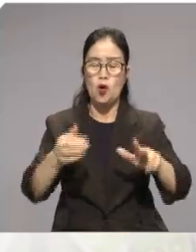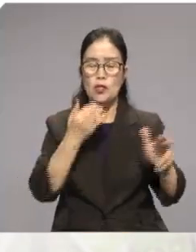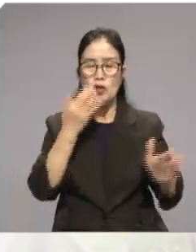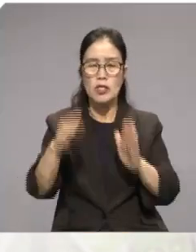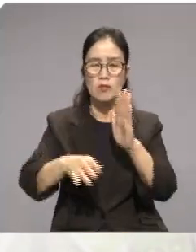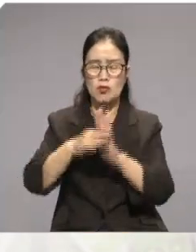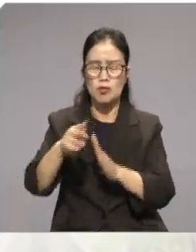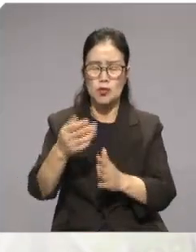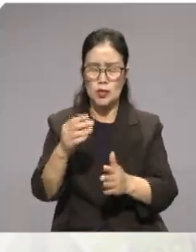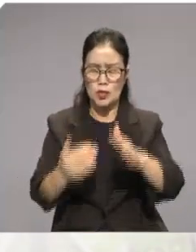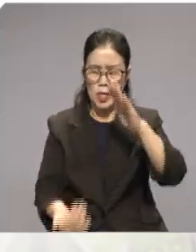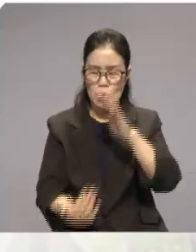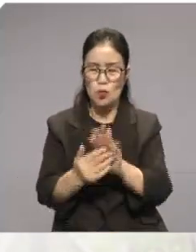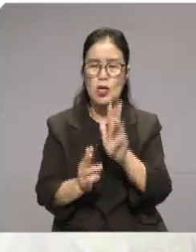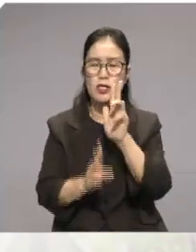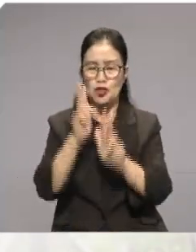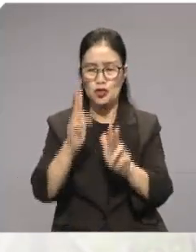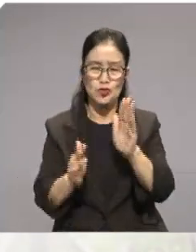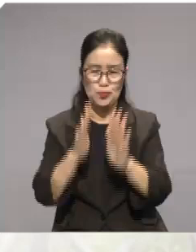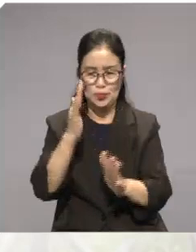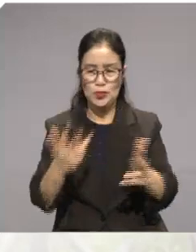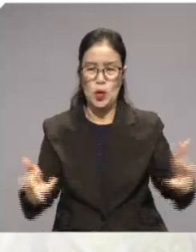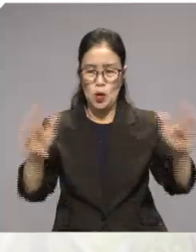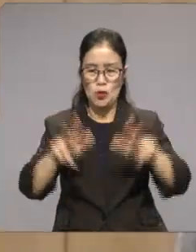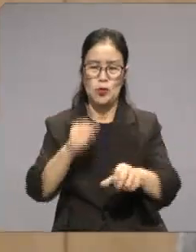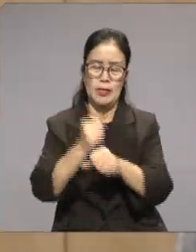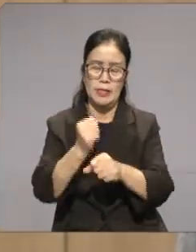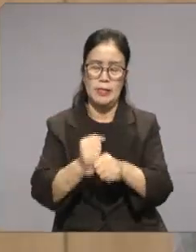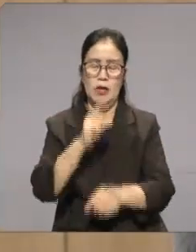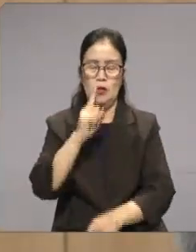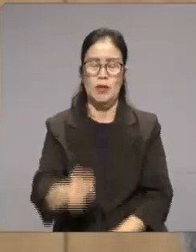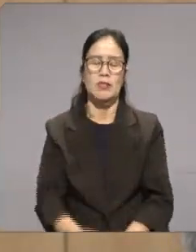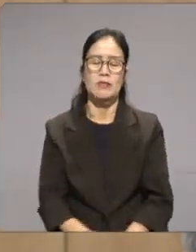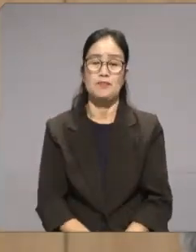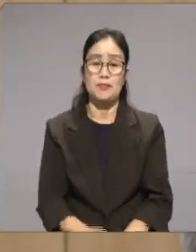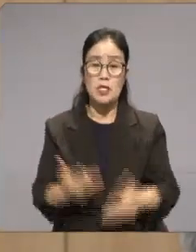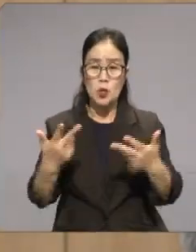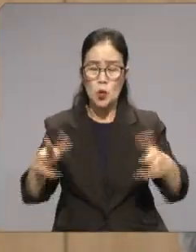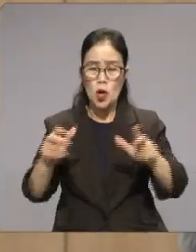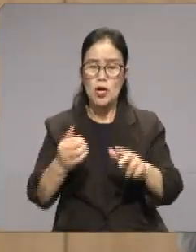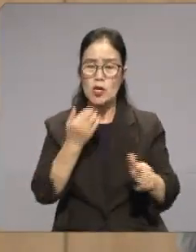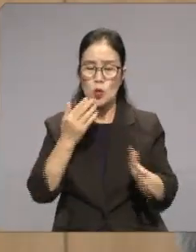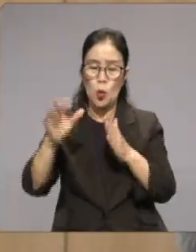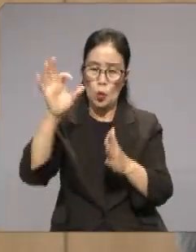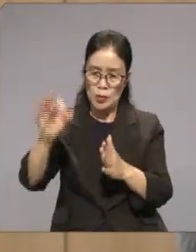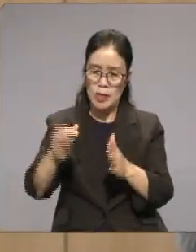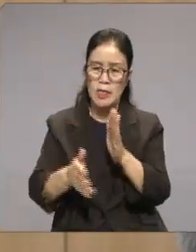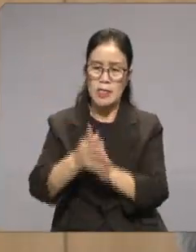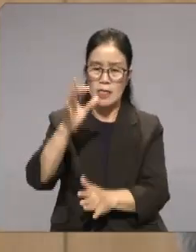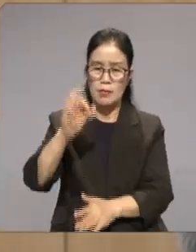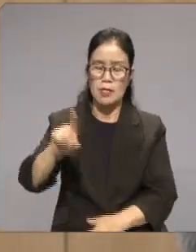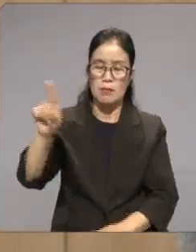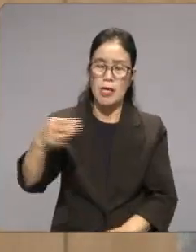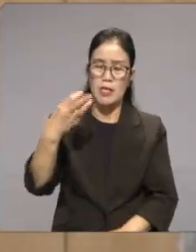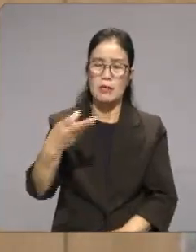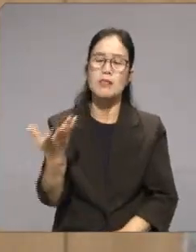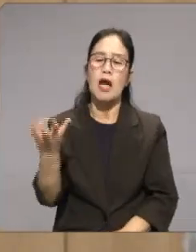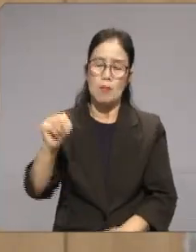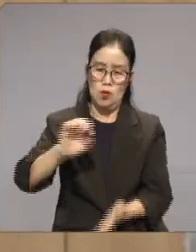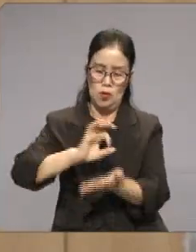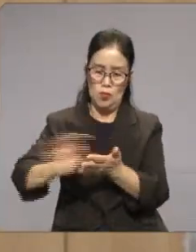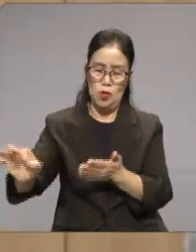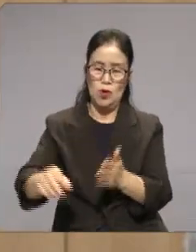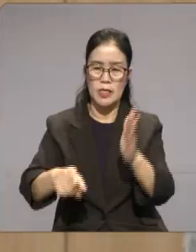최고의 숲 정원으로 가꾸기로 했습니다. 시는 추동공원에 도비와 시비 등 총 113억 원을 투입해